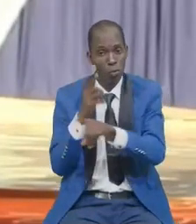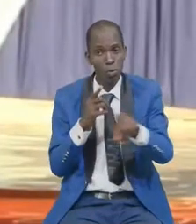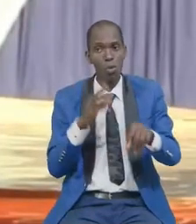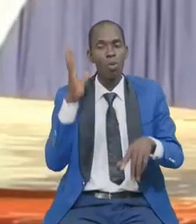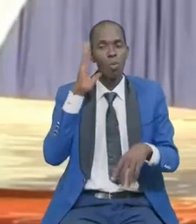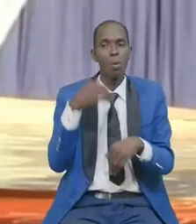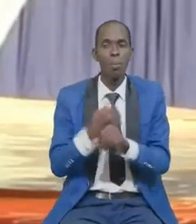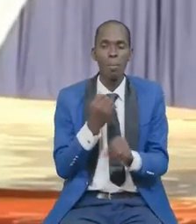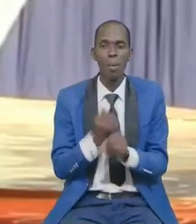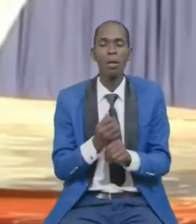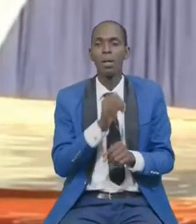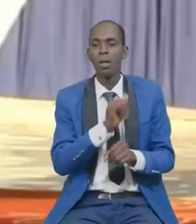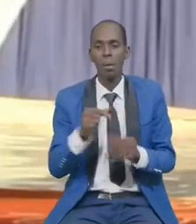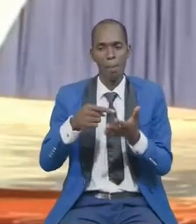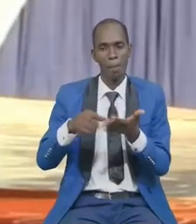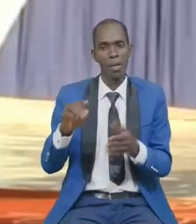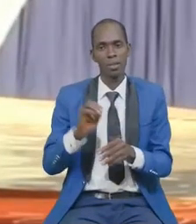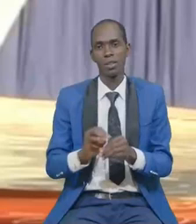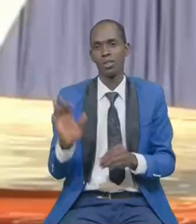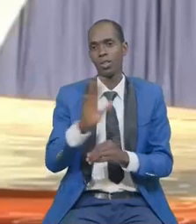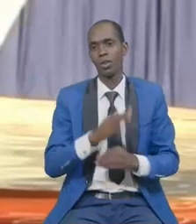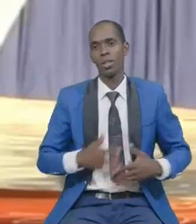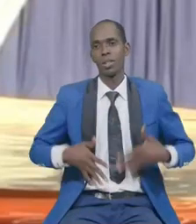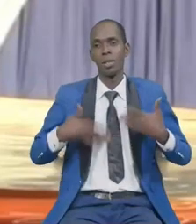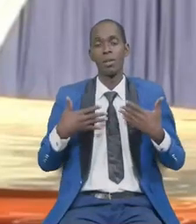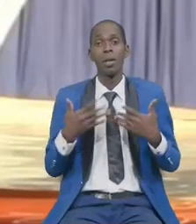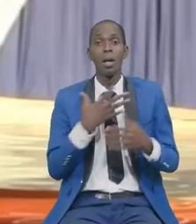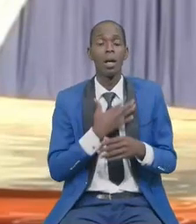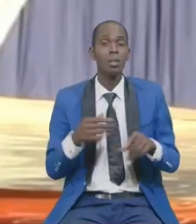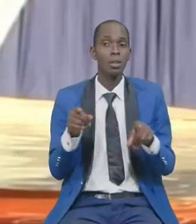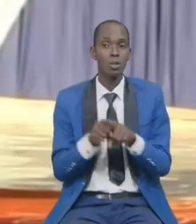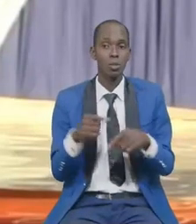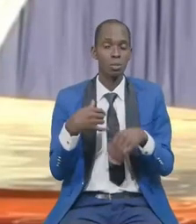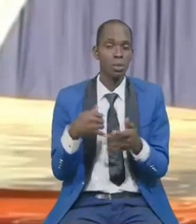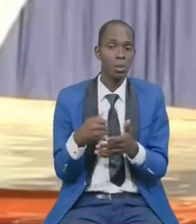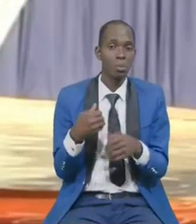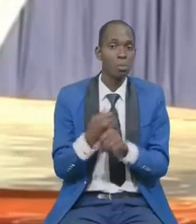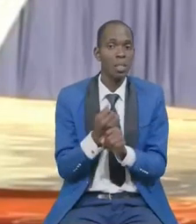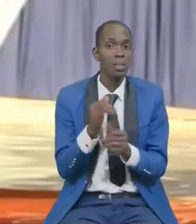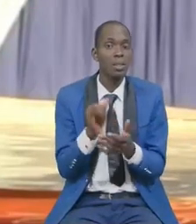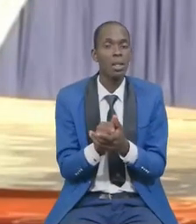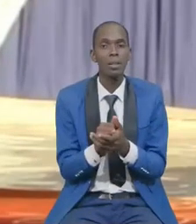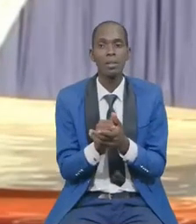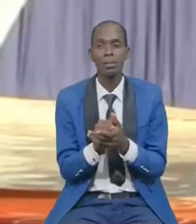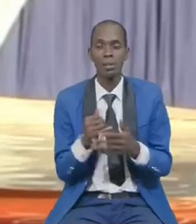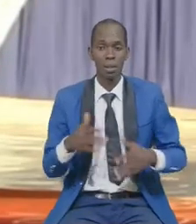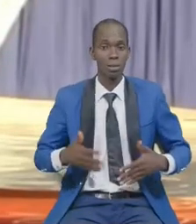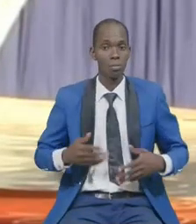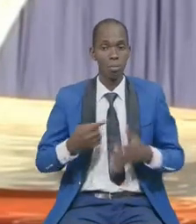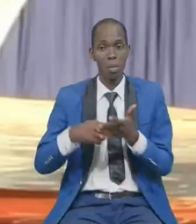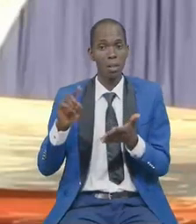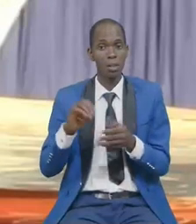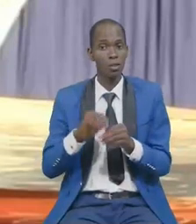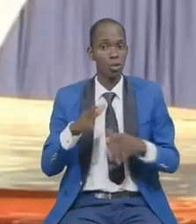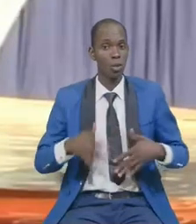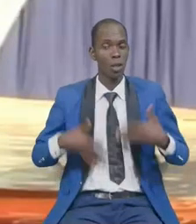marque dans votre vie. Alors, comme il laisse cette marque dans ta vie, cette réflexion viendra à